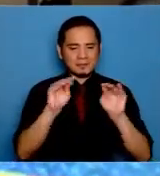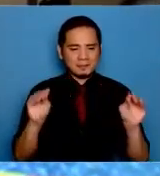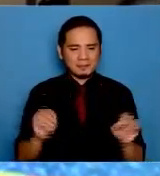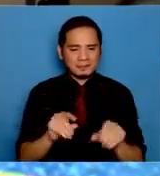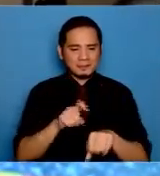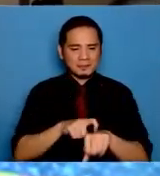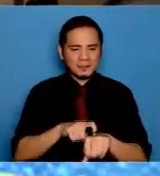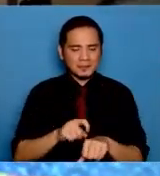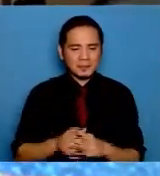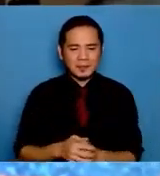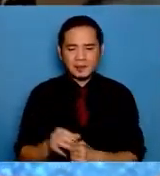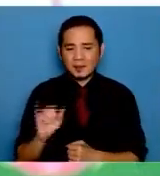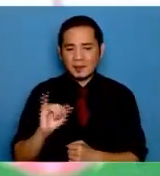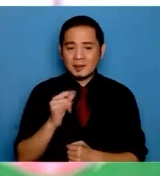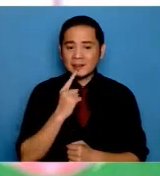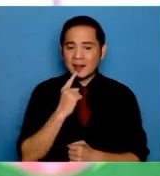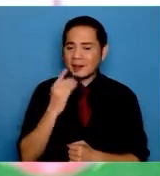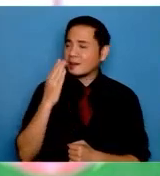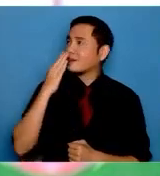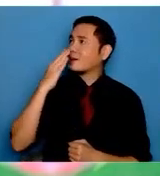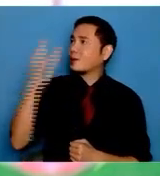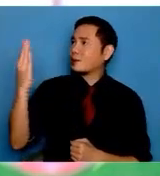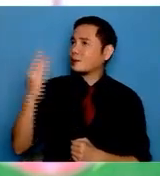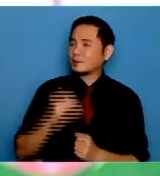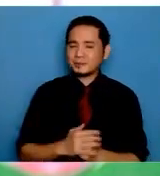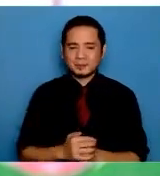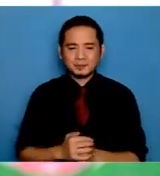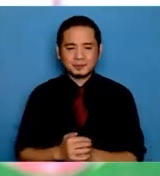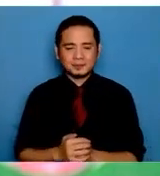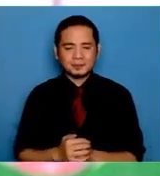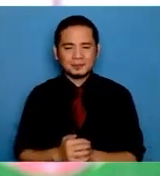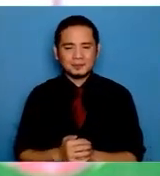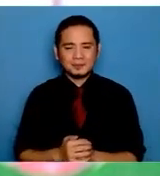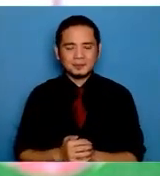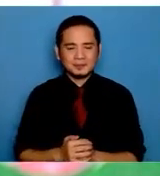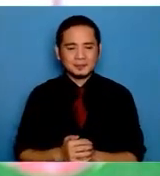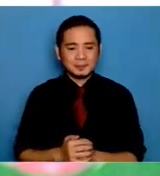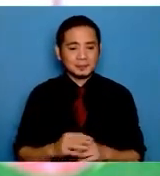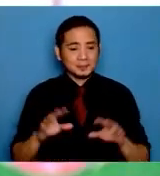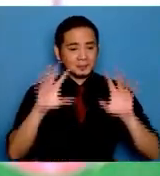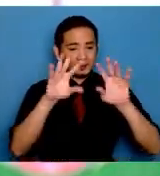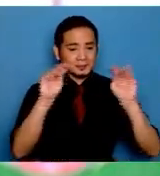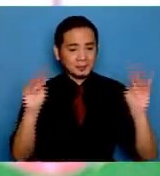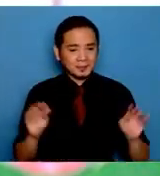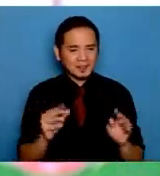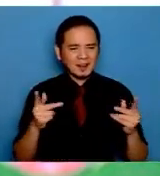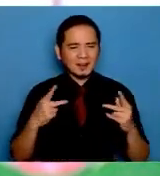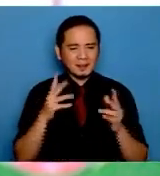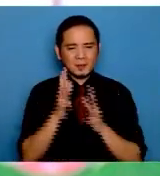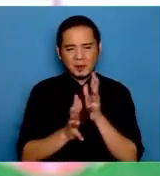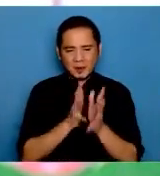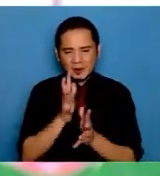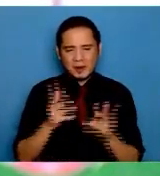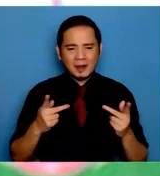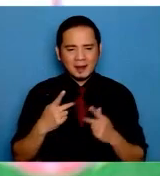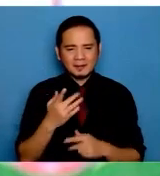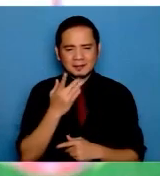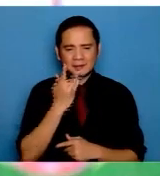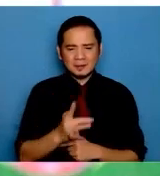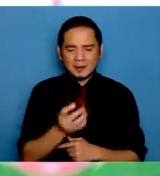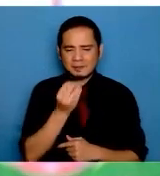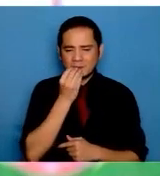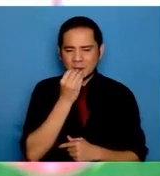kakalimutang magpasalamat. Ngayong Pasko, bukod sa mga parties, masasarap na mga handaan at kaliwat ka ng mga regalo.